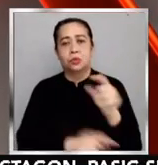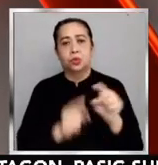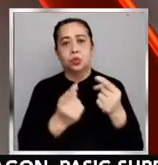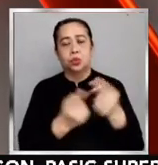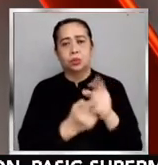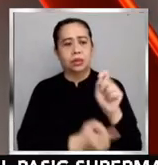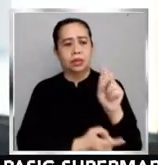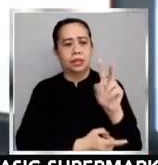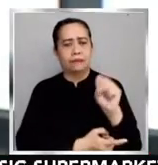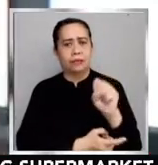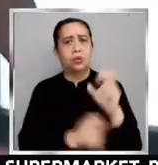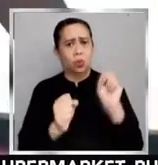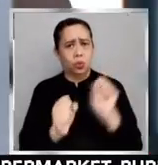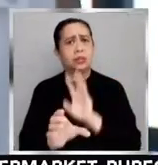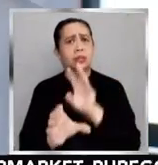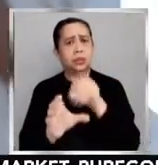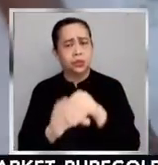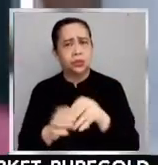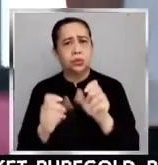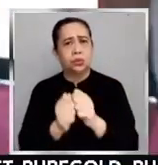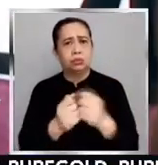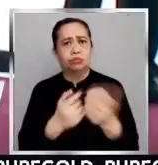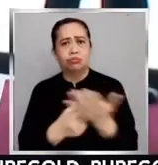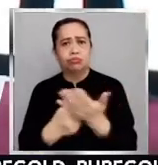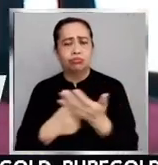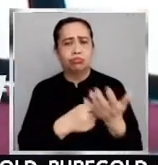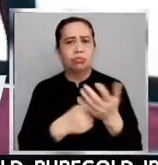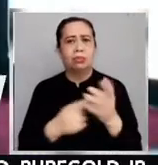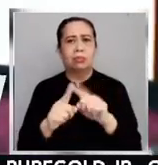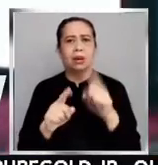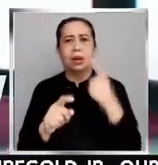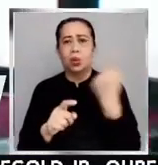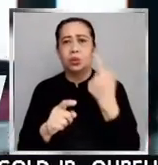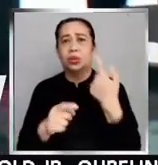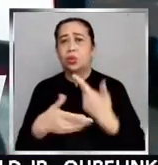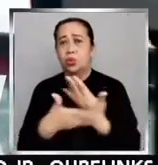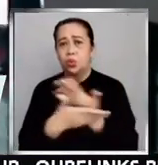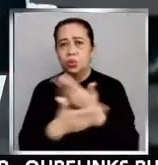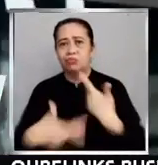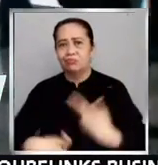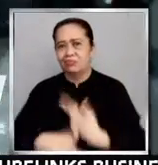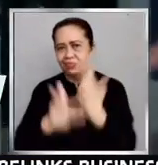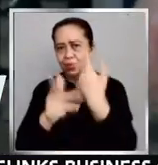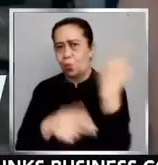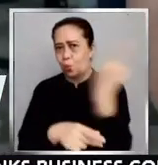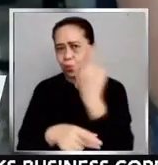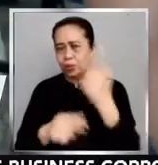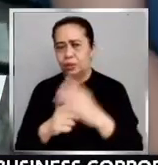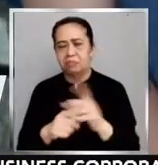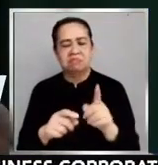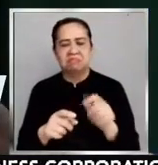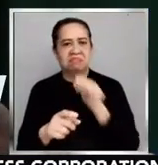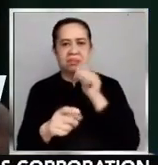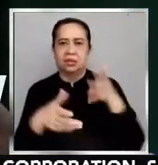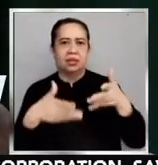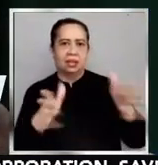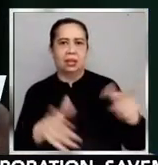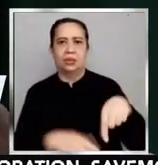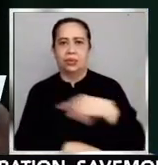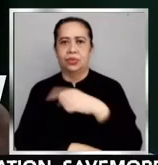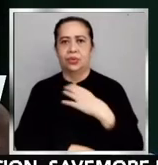nilang makilahok sa mga deliberasyon pero sa pamamagitan ng teleconferencing. Pero hindi ito pinayagan ng Kamara.